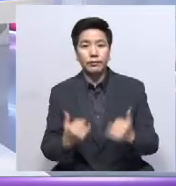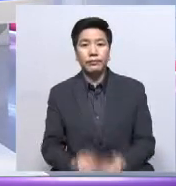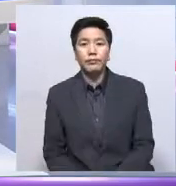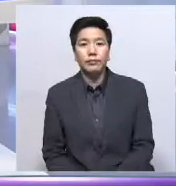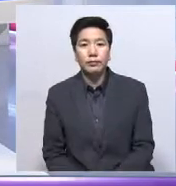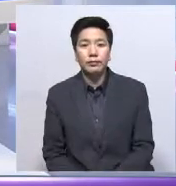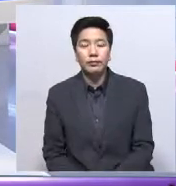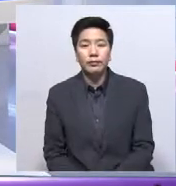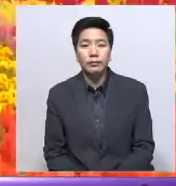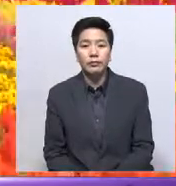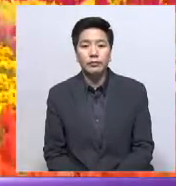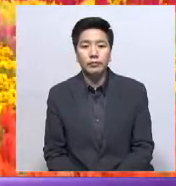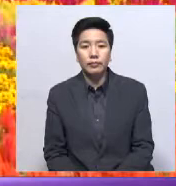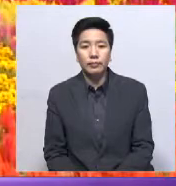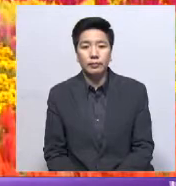ค่ะ